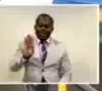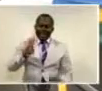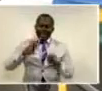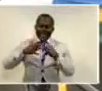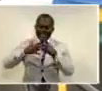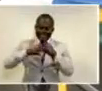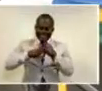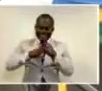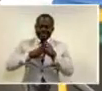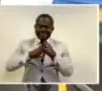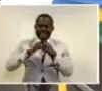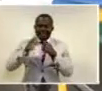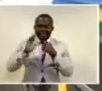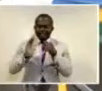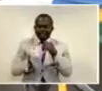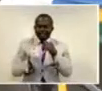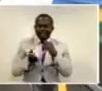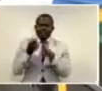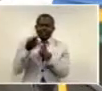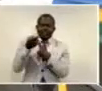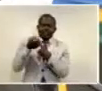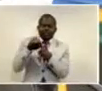n'igice bivuye